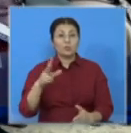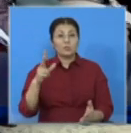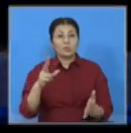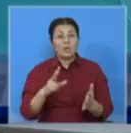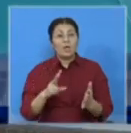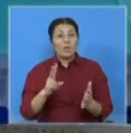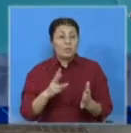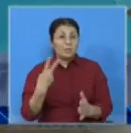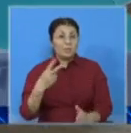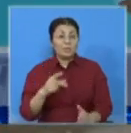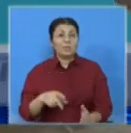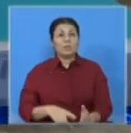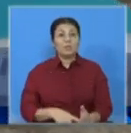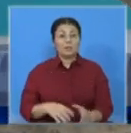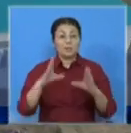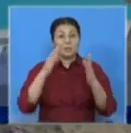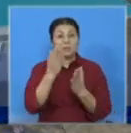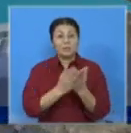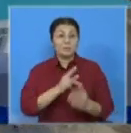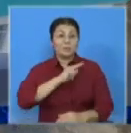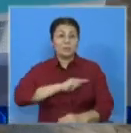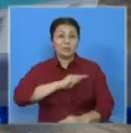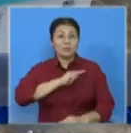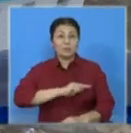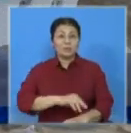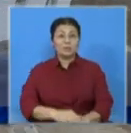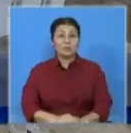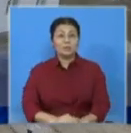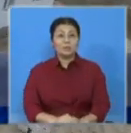қызметкері жұмыс істейді. Мирайса Дай, Николай Сырбов, Жанәділ Сағиев, Ақтөбе телеарнасы.